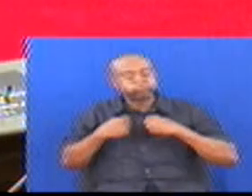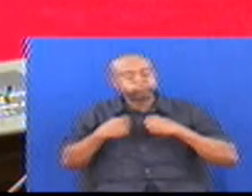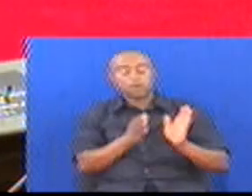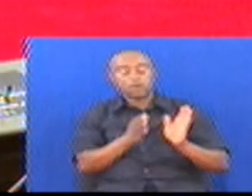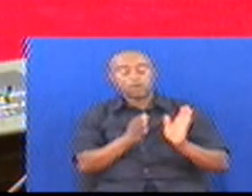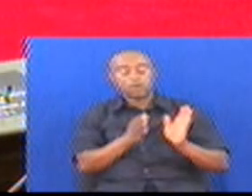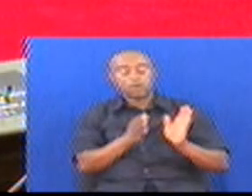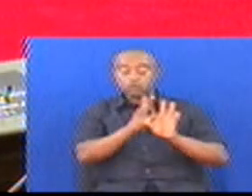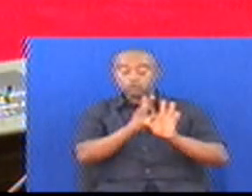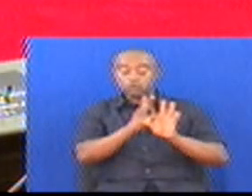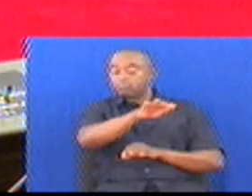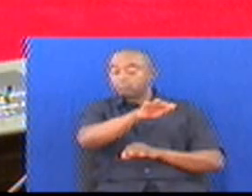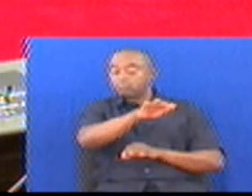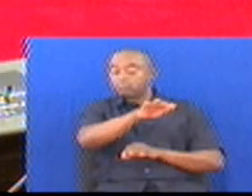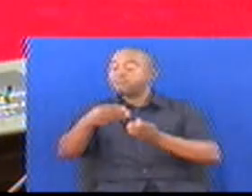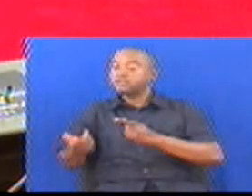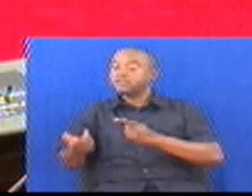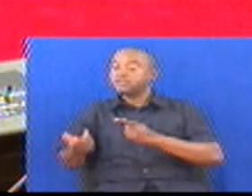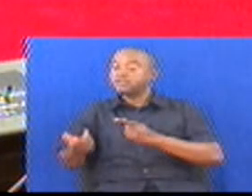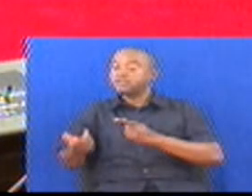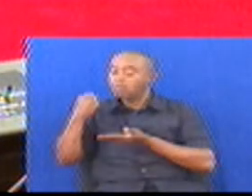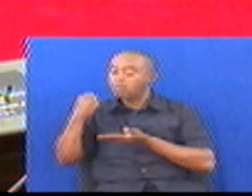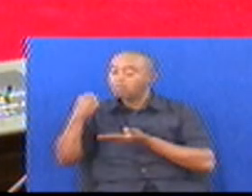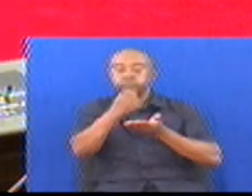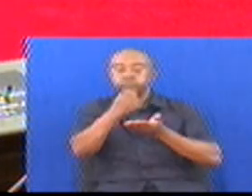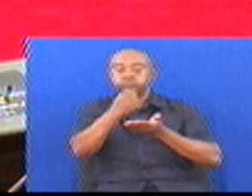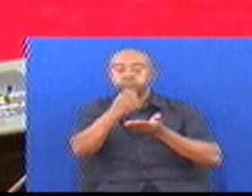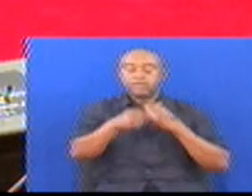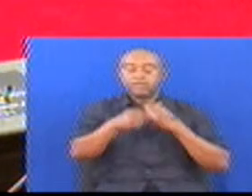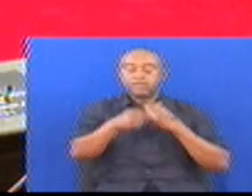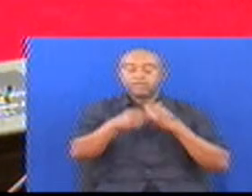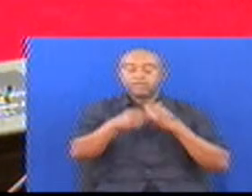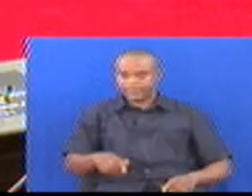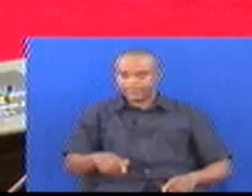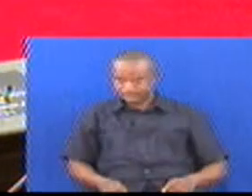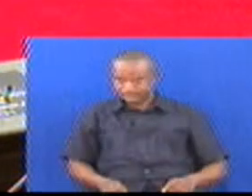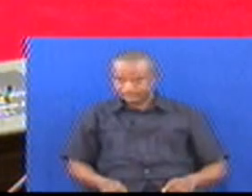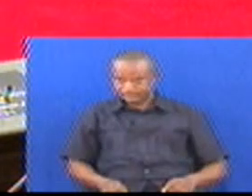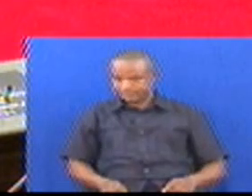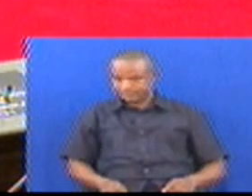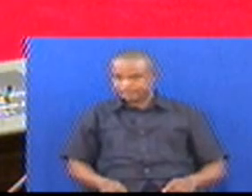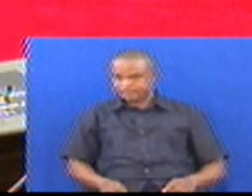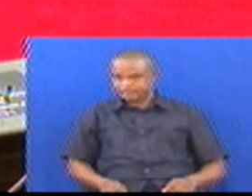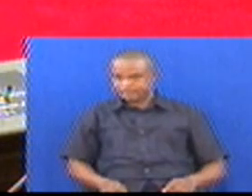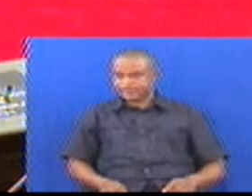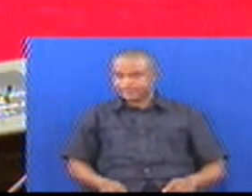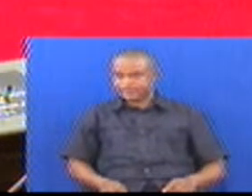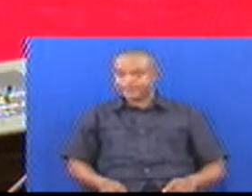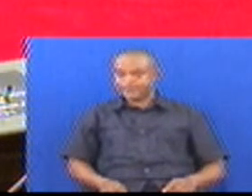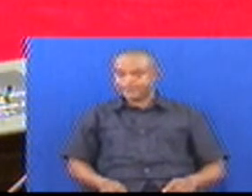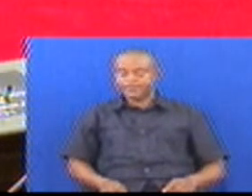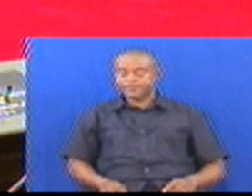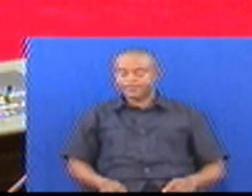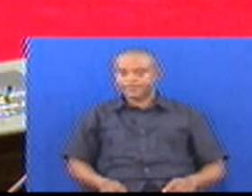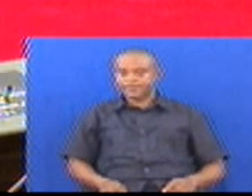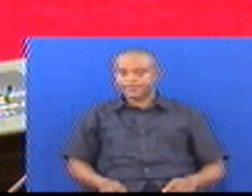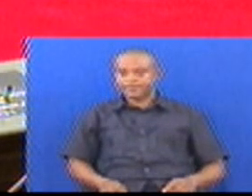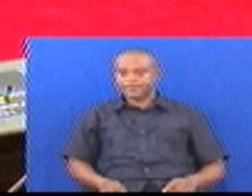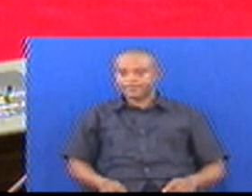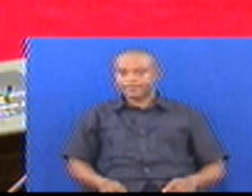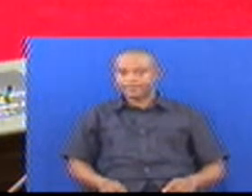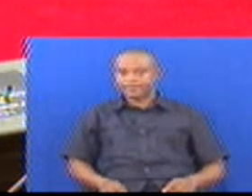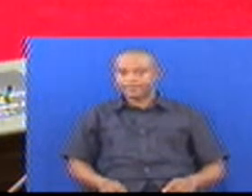kuboresha mazingira ya biashara na uwekezaji nchini, yani the government roadmap for improvement of business and